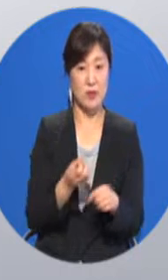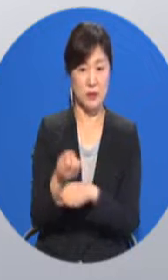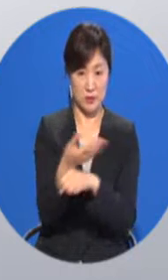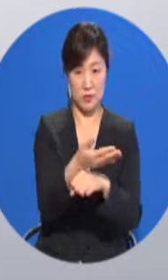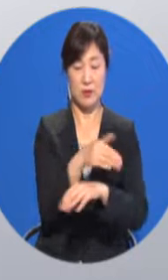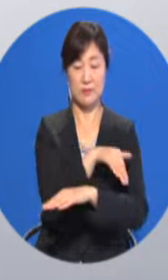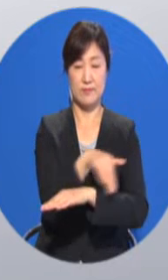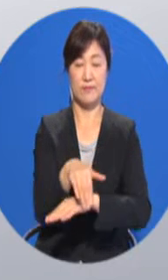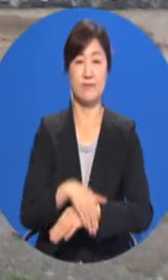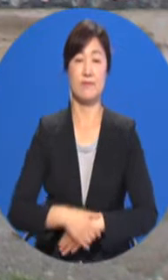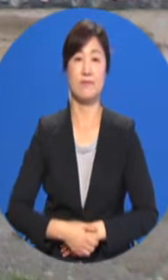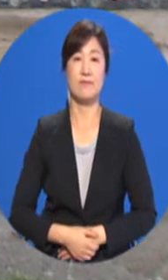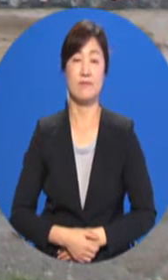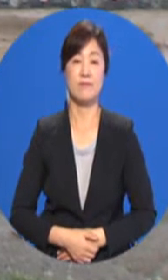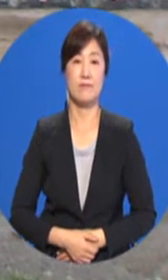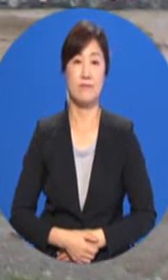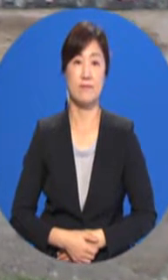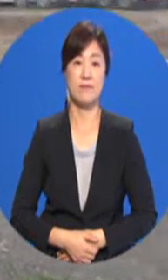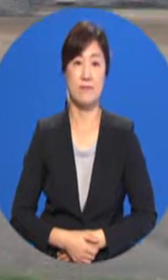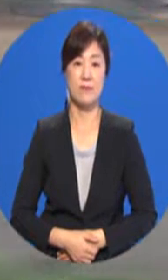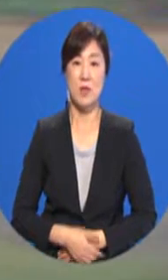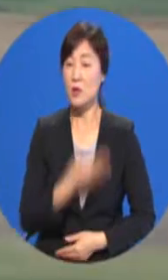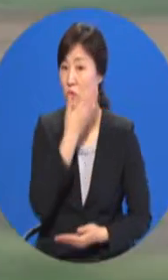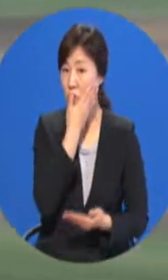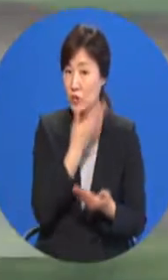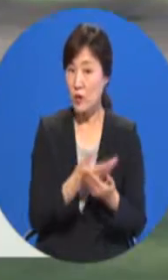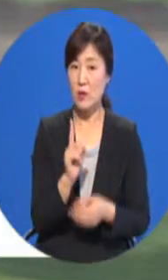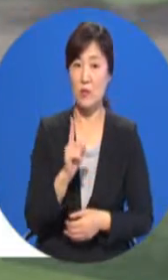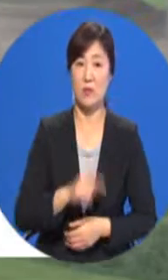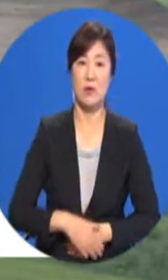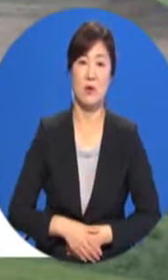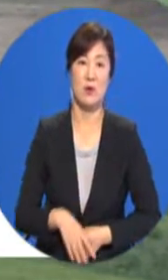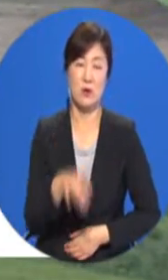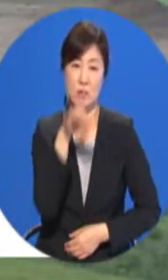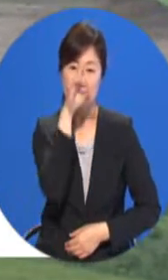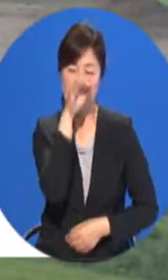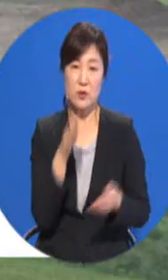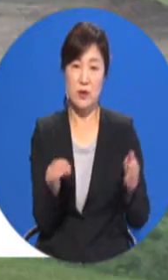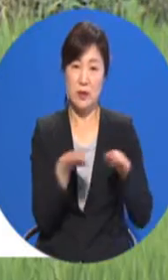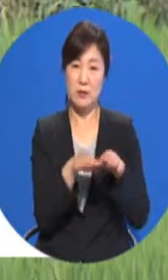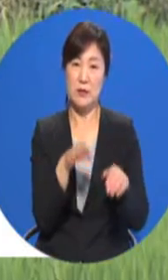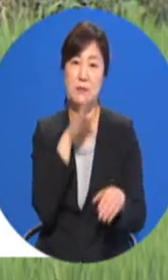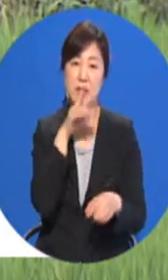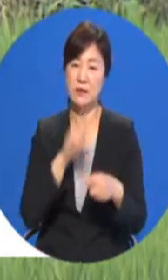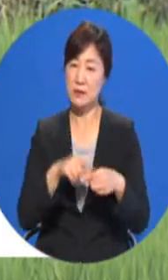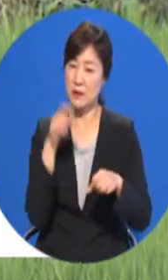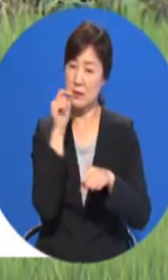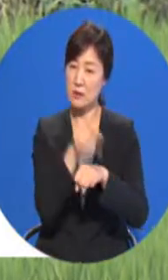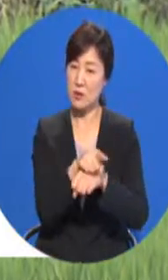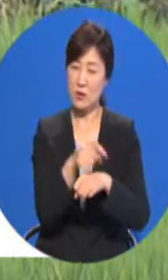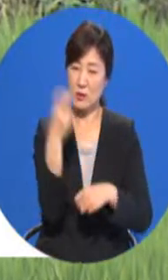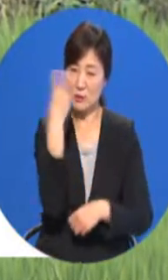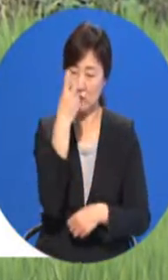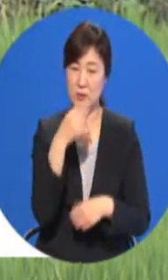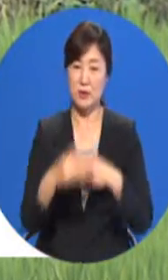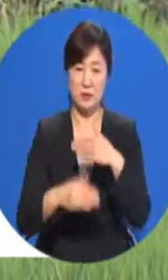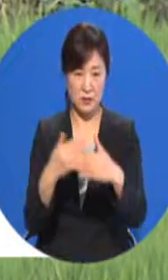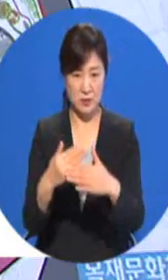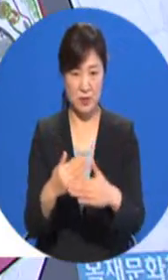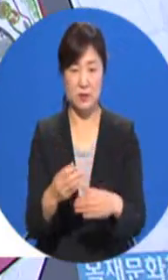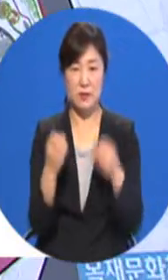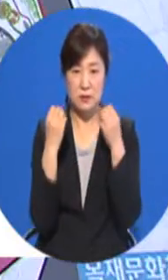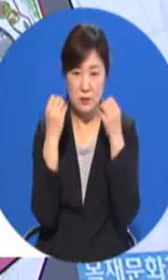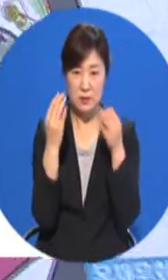행정안전부에 제출하고자 합니다. 쟁점은 중앙행정기관의 타당성 협의 절차. 새로운 도시개발이 탄력을 받을 수